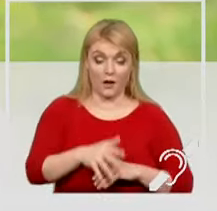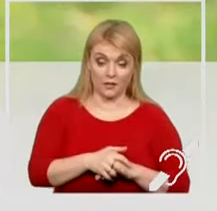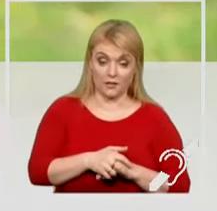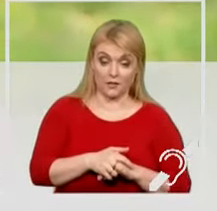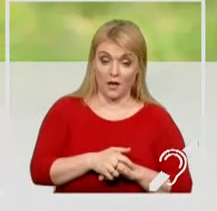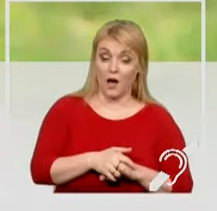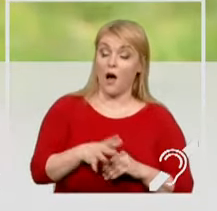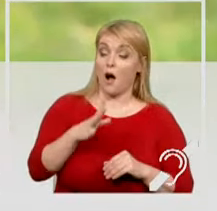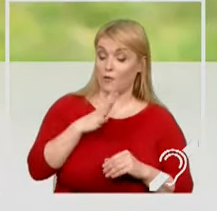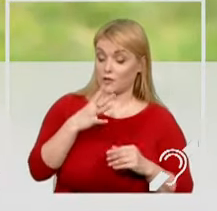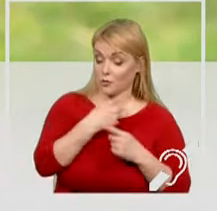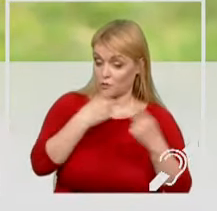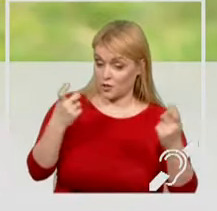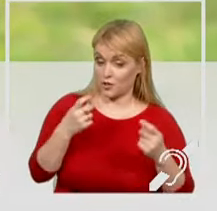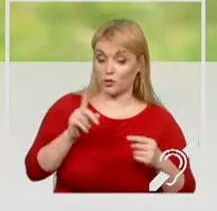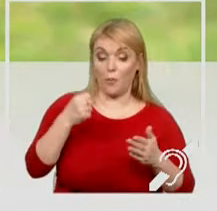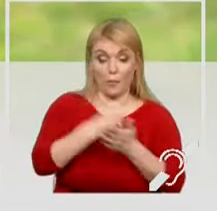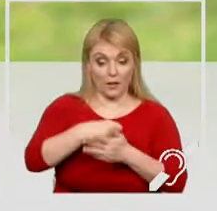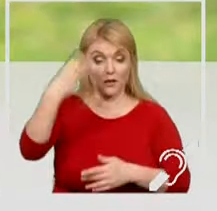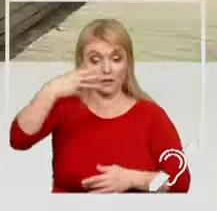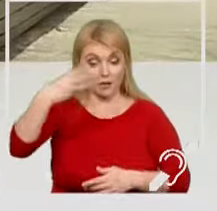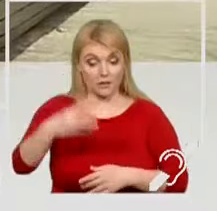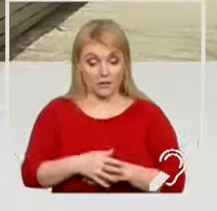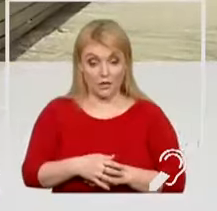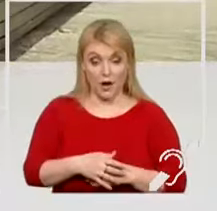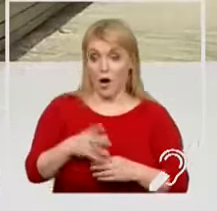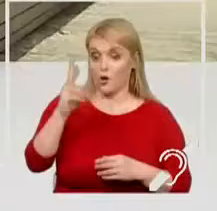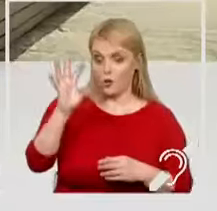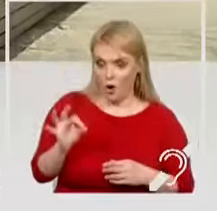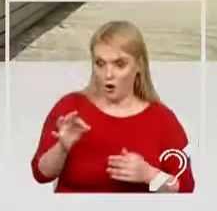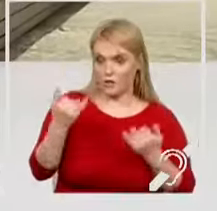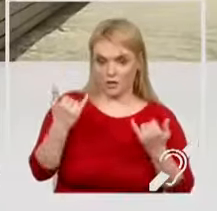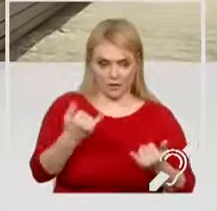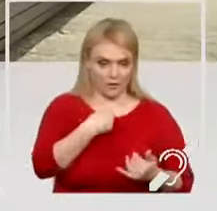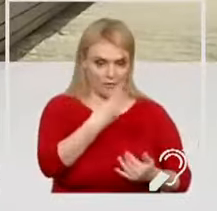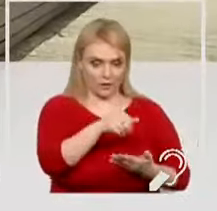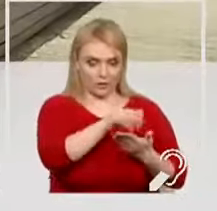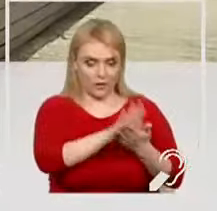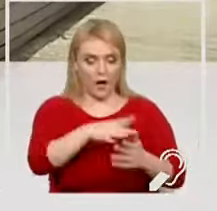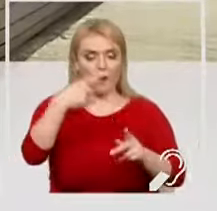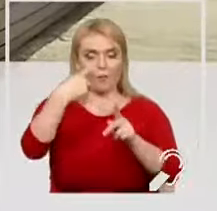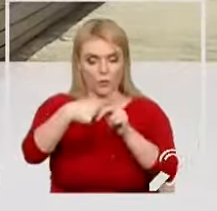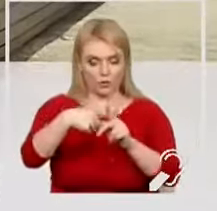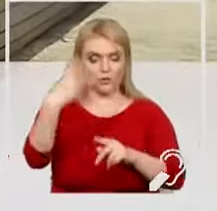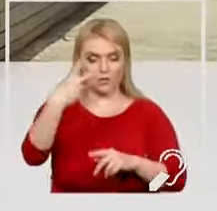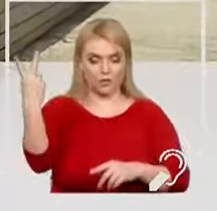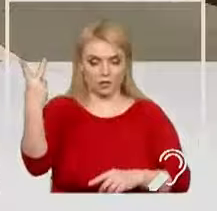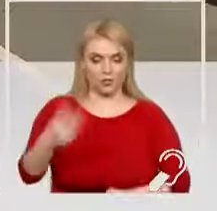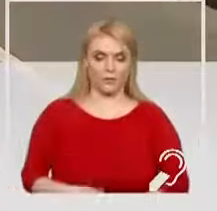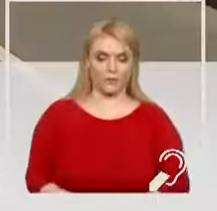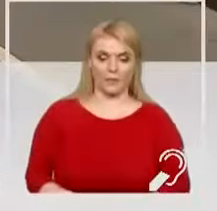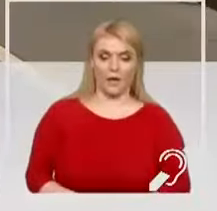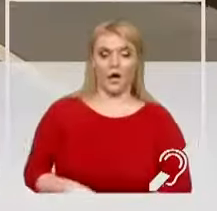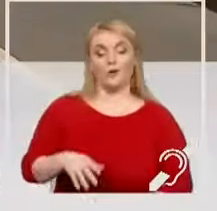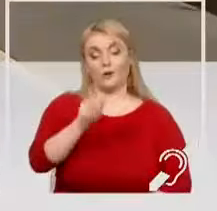meteorologii au prognozat pentru astăzi până la 30 de grade la umbră, ei confirmă că la soare se pot înregistra chiar și cu 7 grade mai mult.